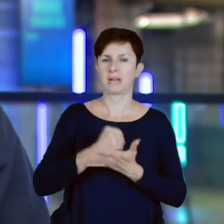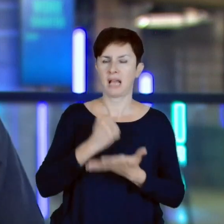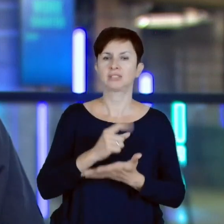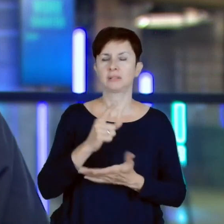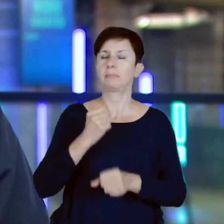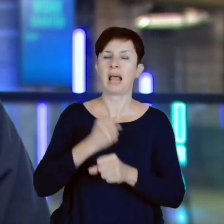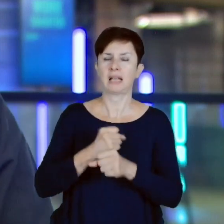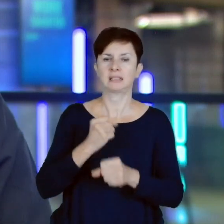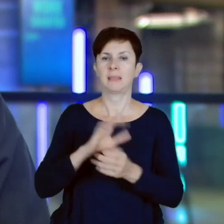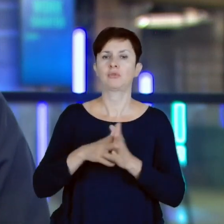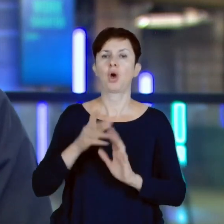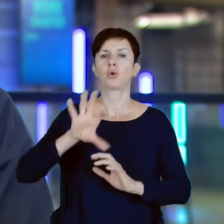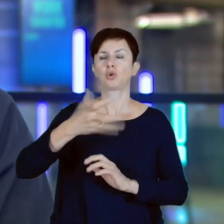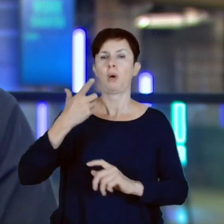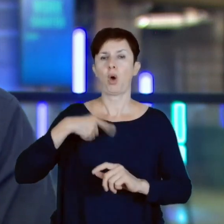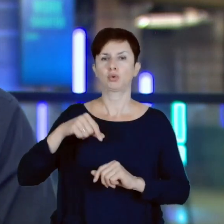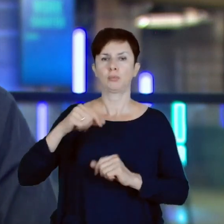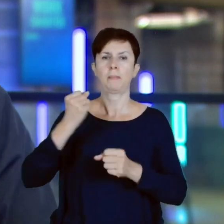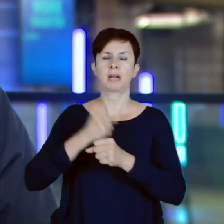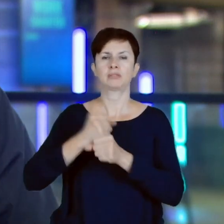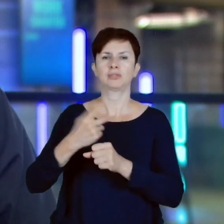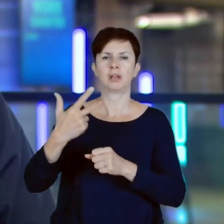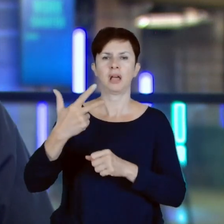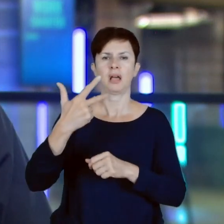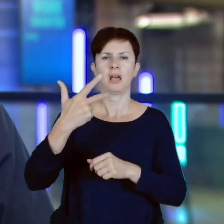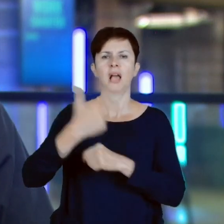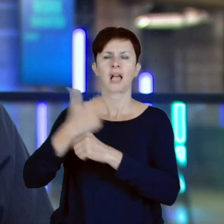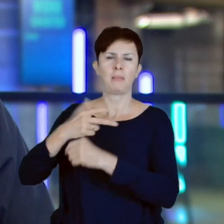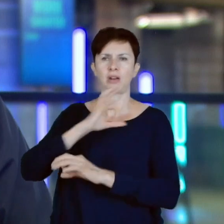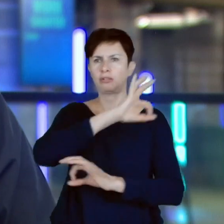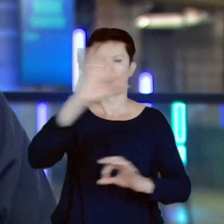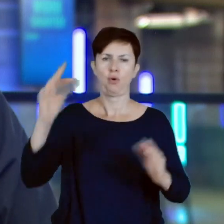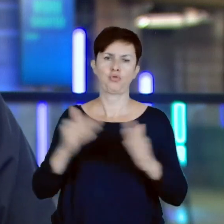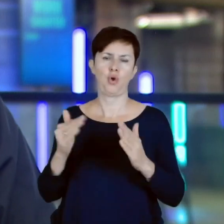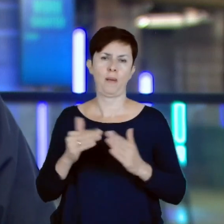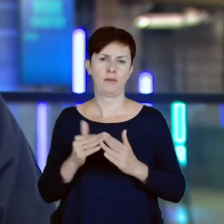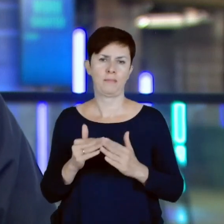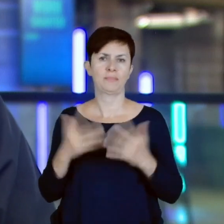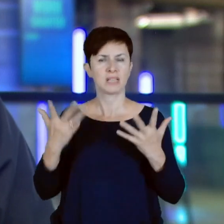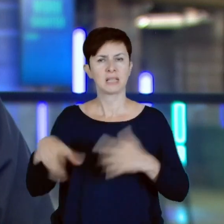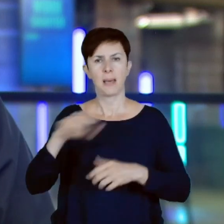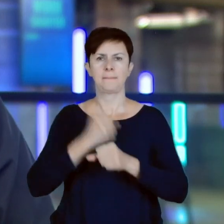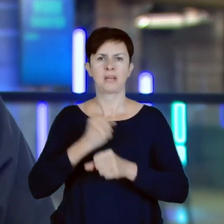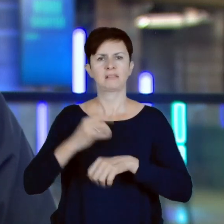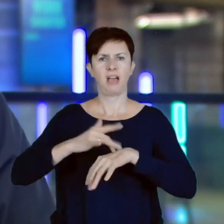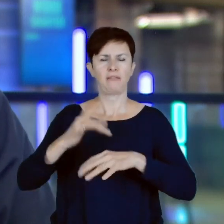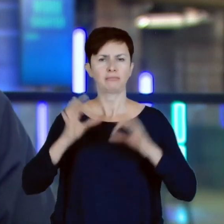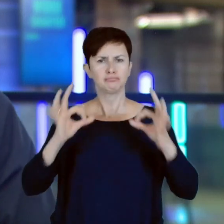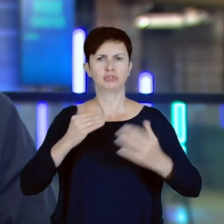zdalnie, mająca dostęp do komputerów, będzie robić to, chciałem powiedzieć, efektywnie, ale nie wiem, czy to jest